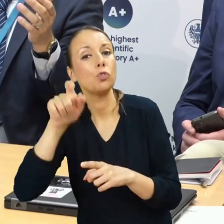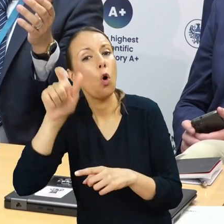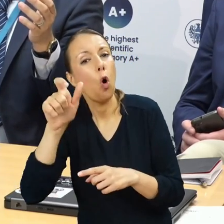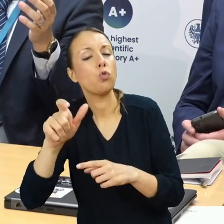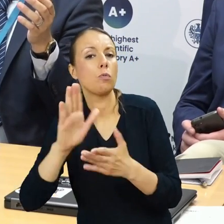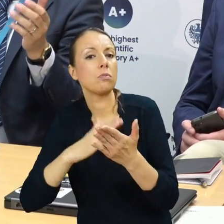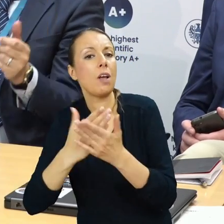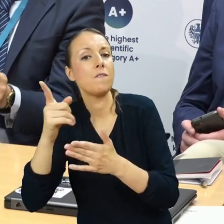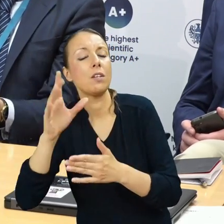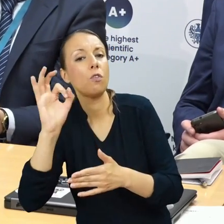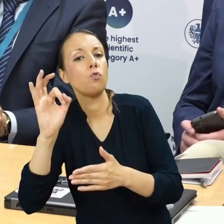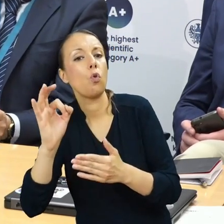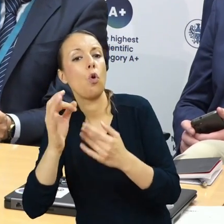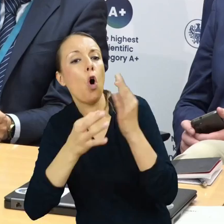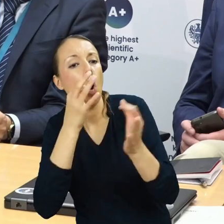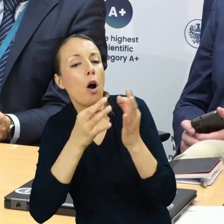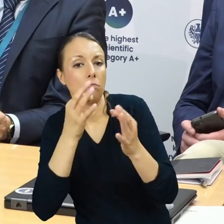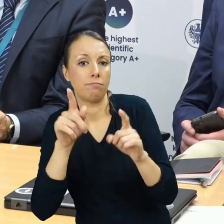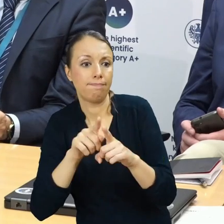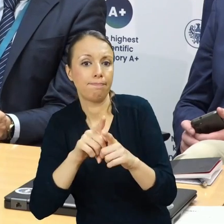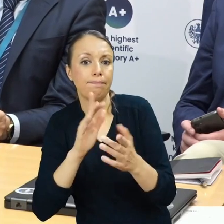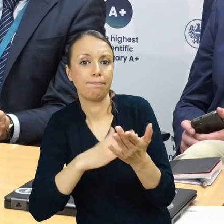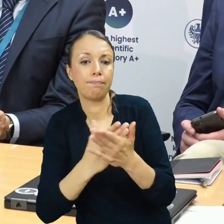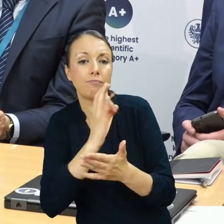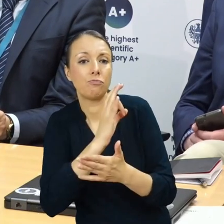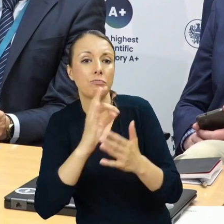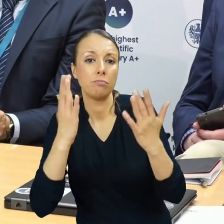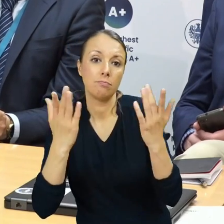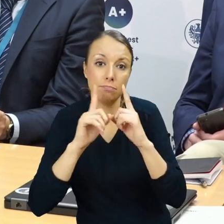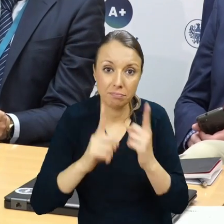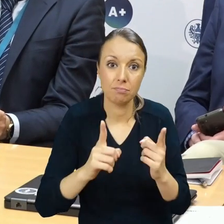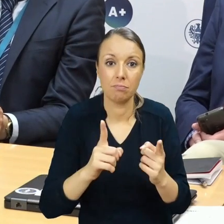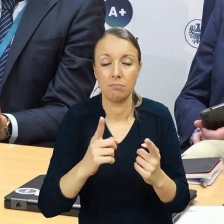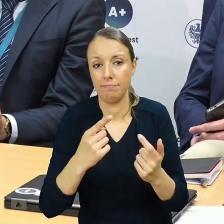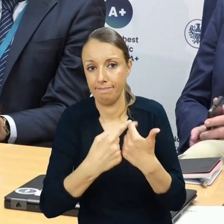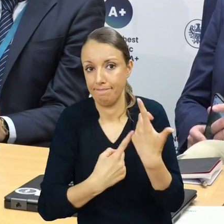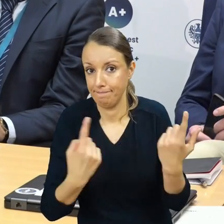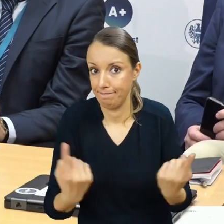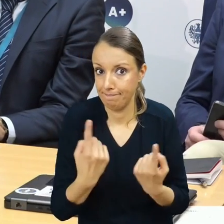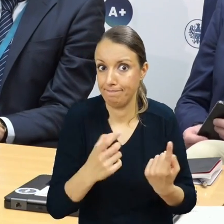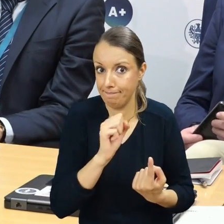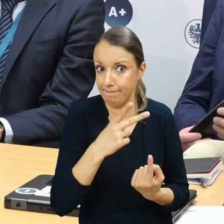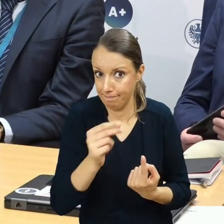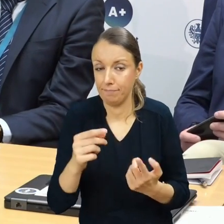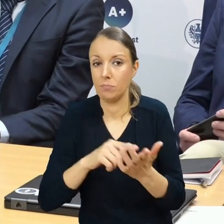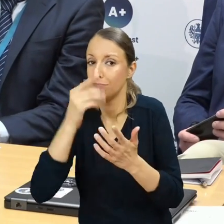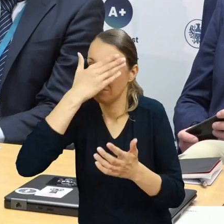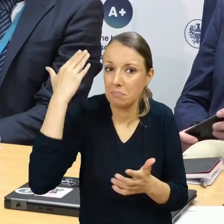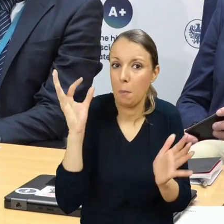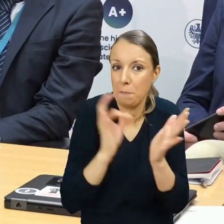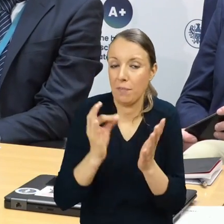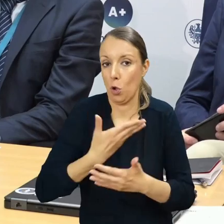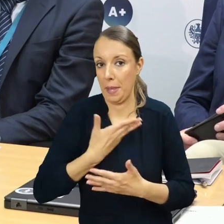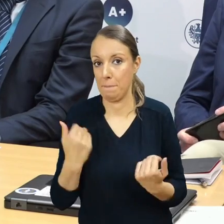podważały wiarygodność takich twierdzeń. I w związku z tym ja też tutaj oddaję